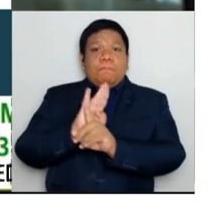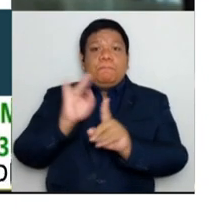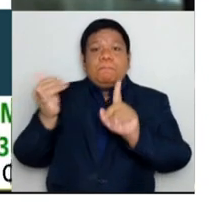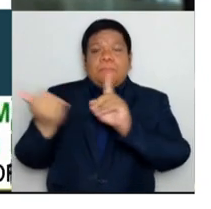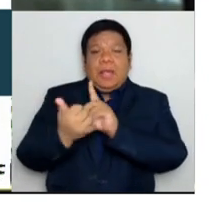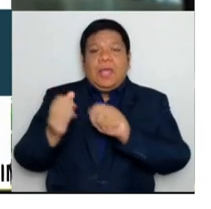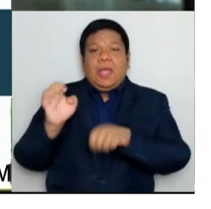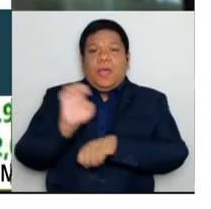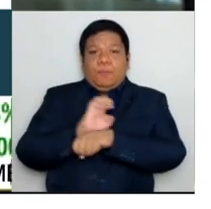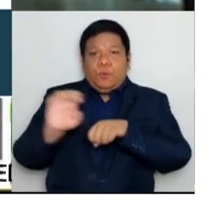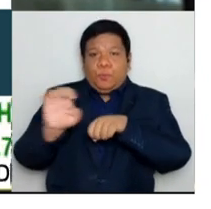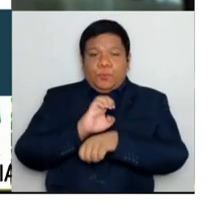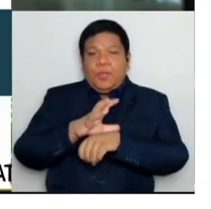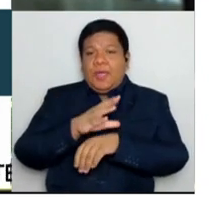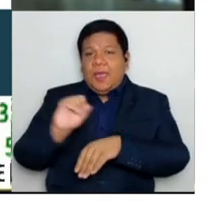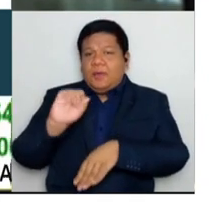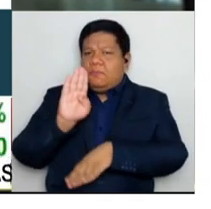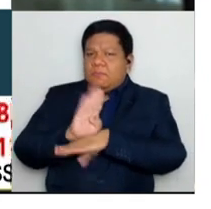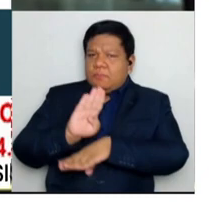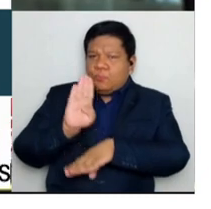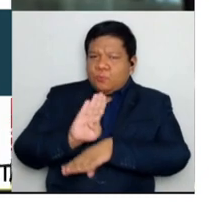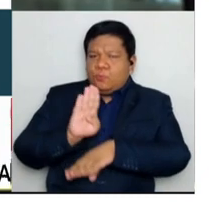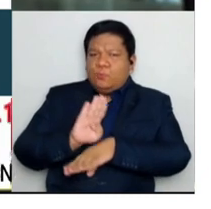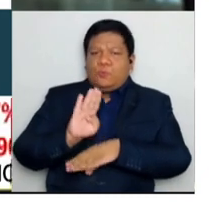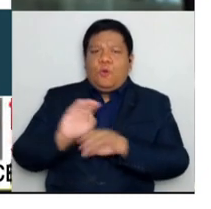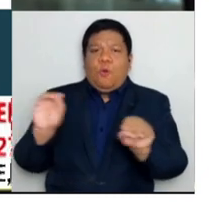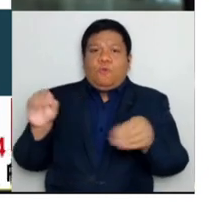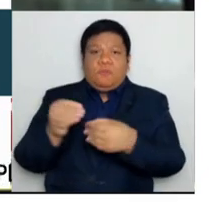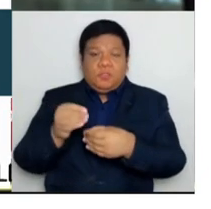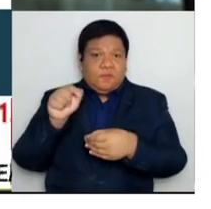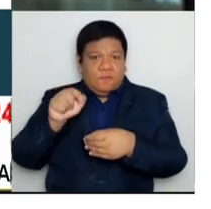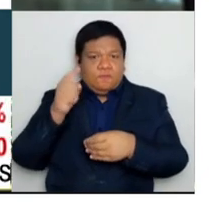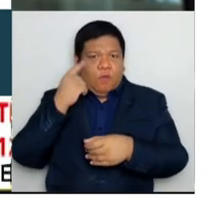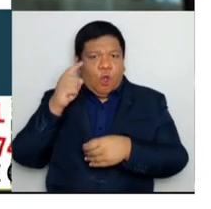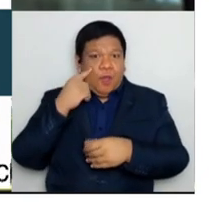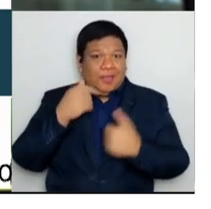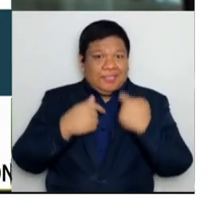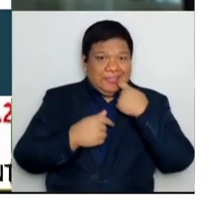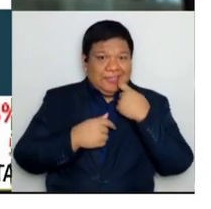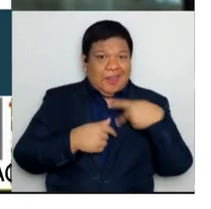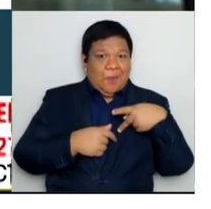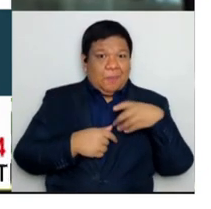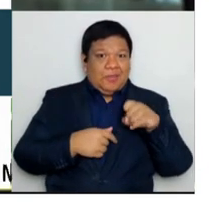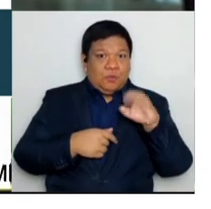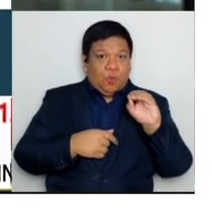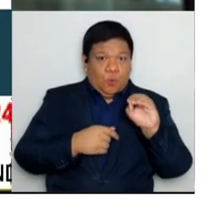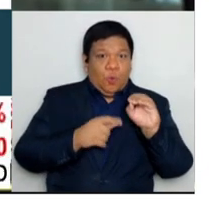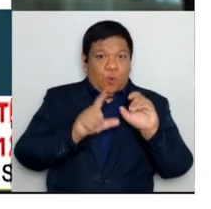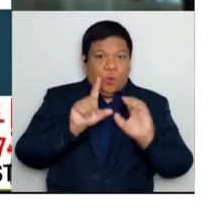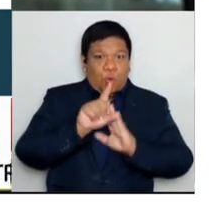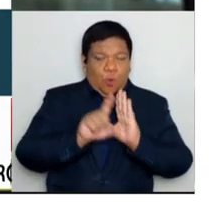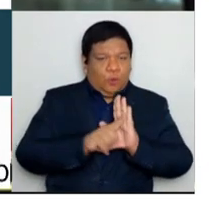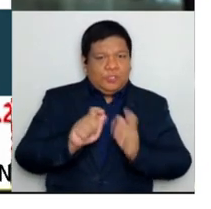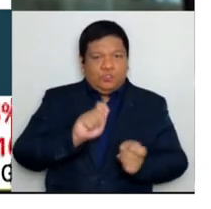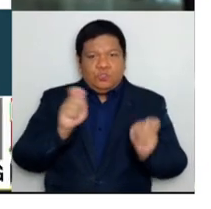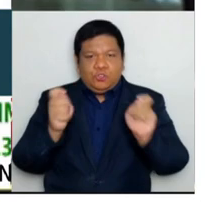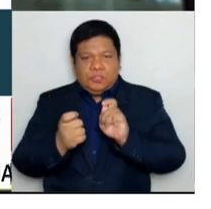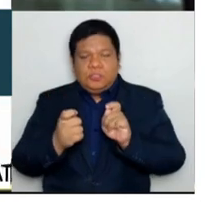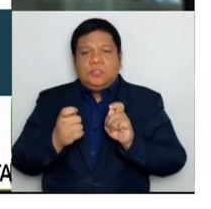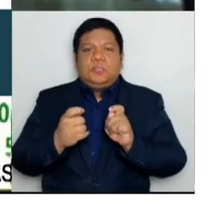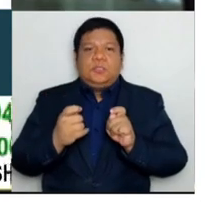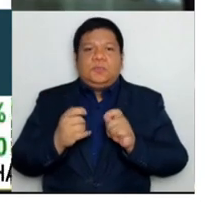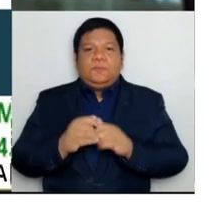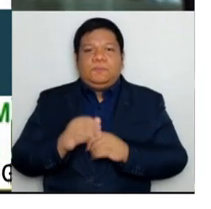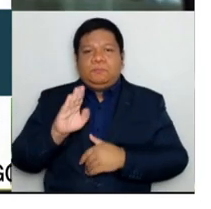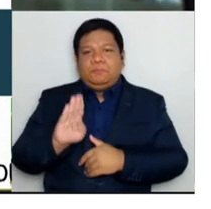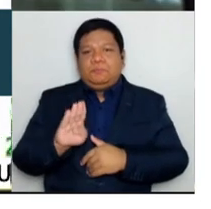and Entrepreneurship Office para amendahan yung aking ginawa noong 1998 na ngayon ay biso. Isa